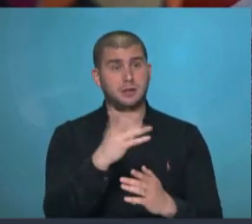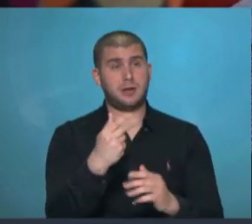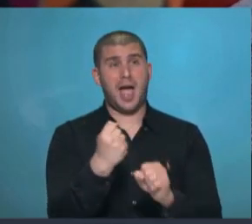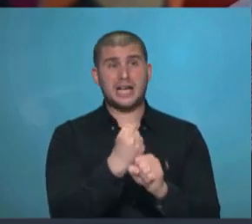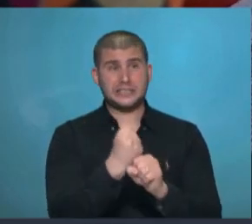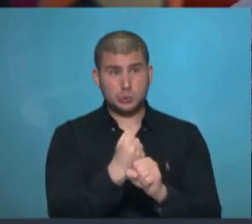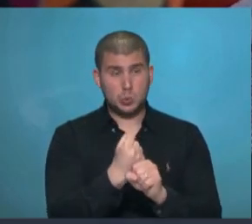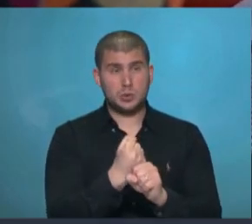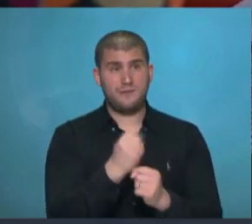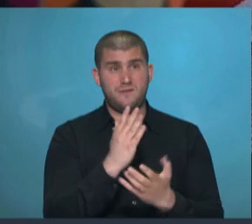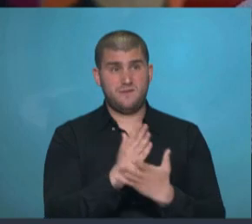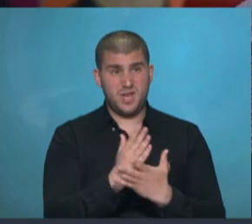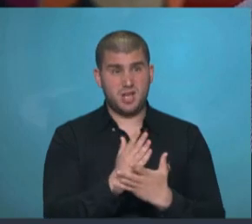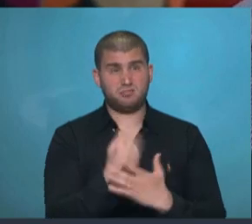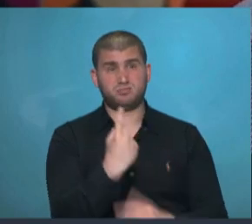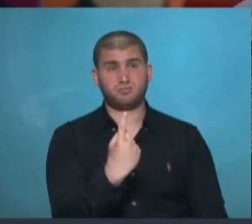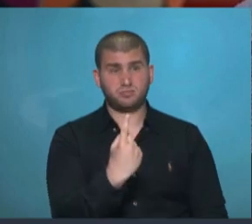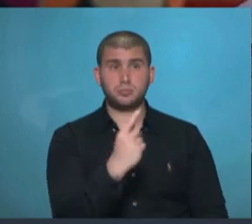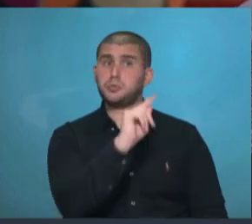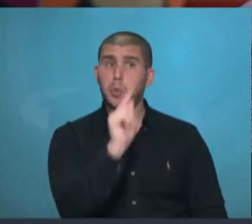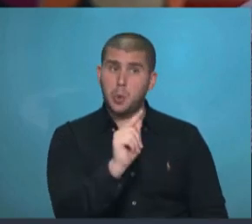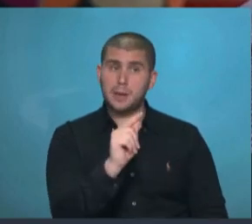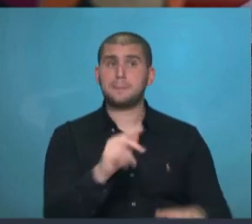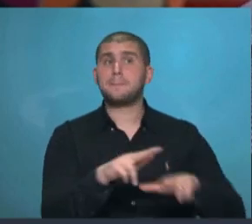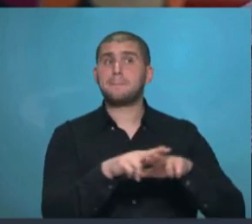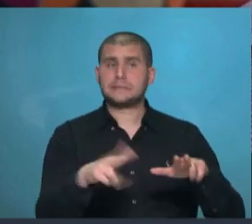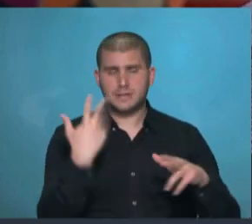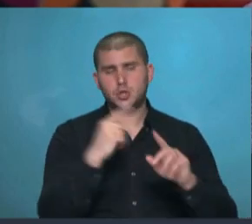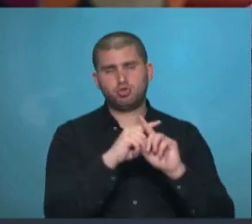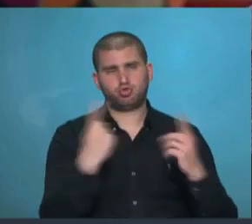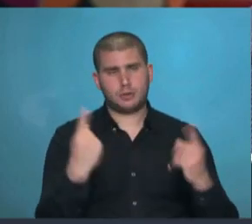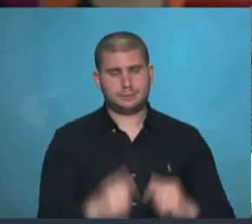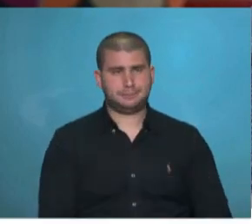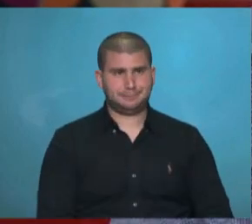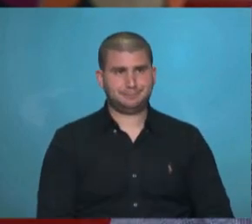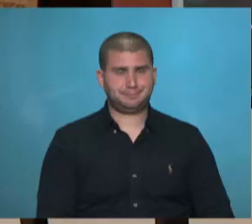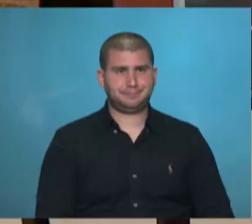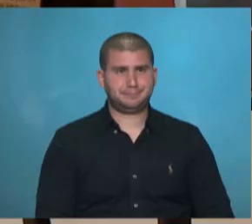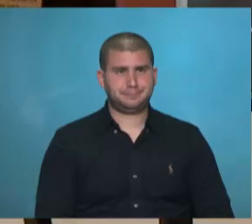אם היו מודים במה שעשו, אז יכול להיות שהמצב היה אחרת לגמרי.